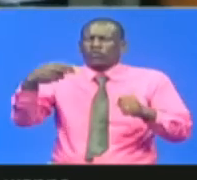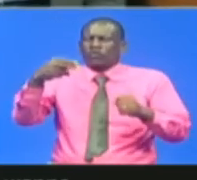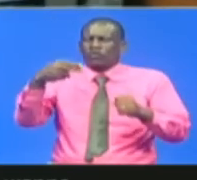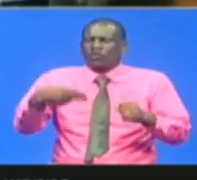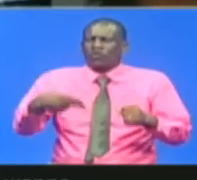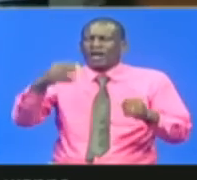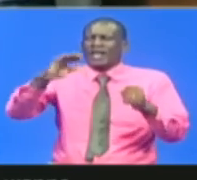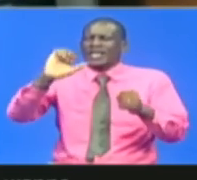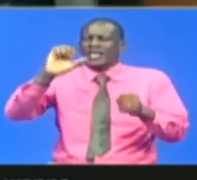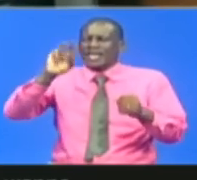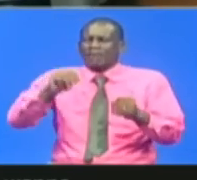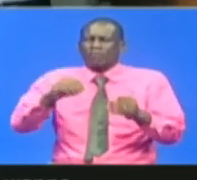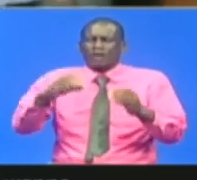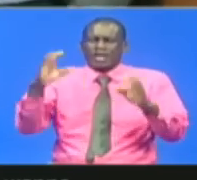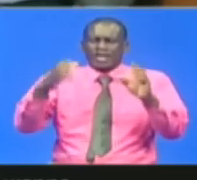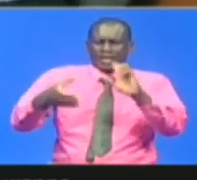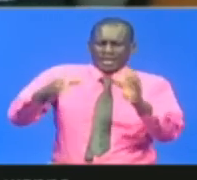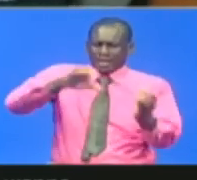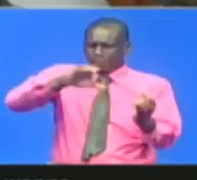Specialty Chemicals. Fedha hizo